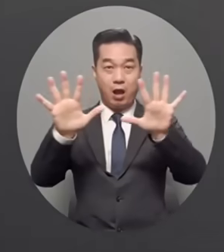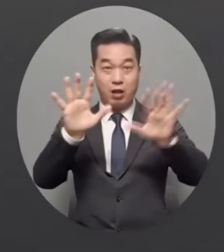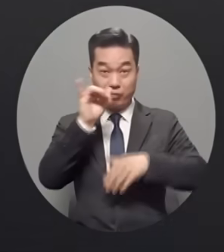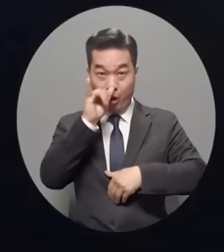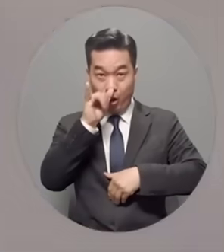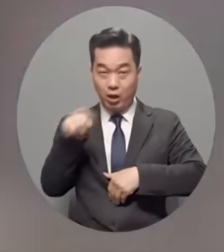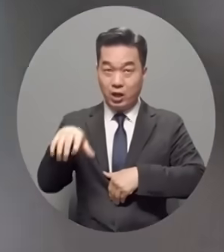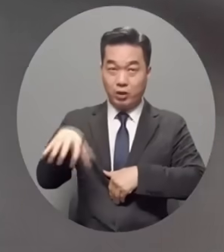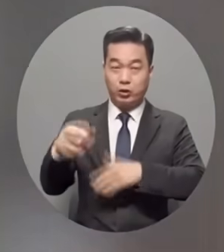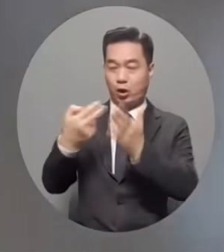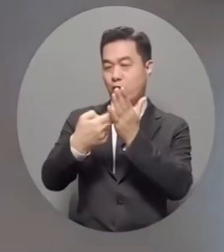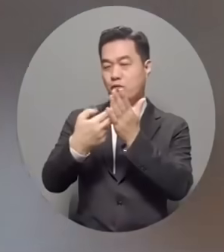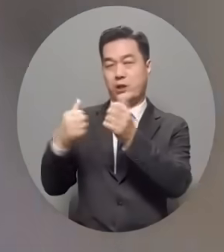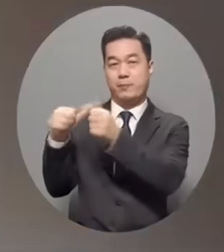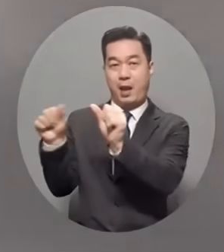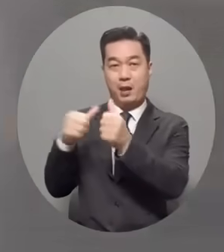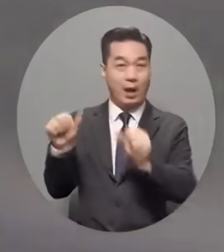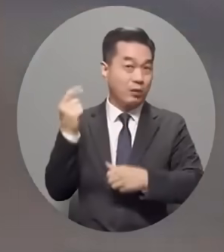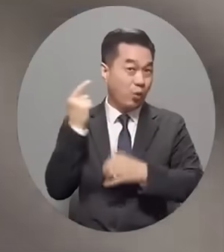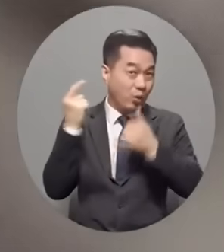한쪽에선 유리가 깨지는 소리도 들립니다.